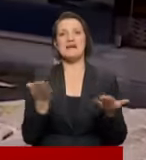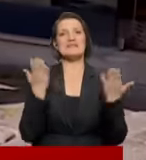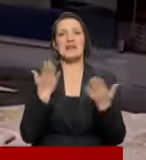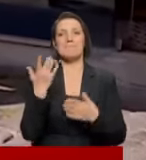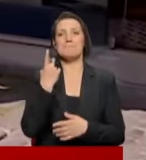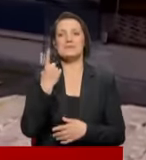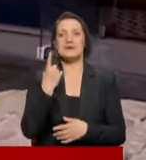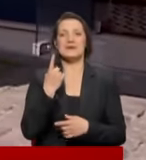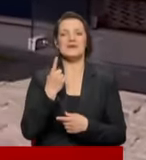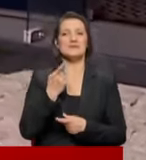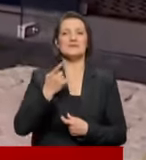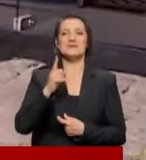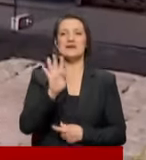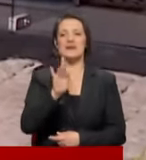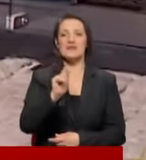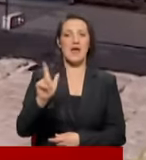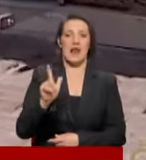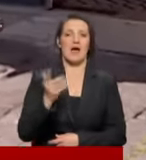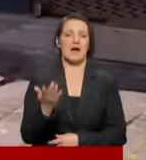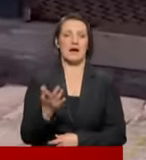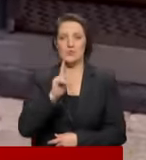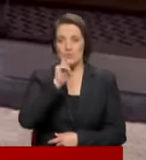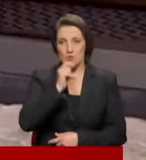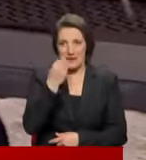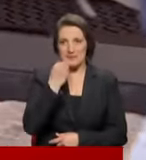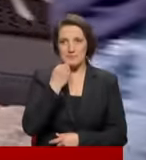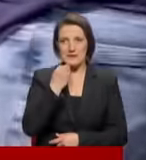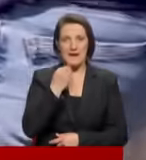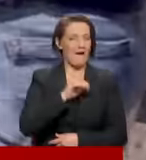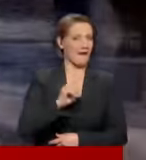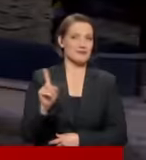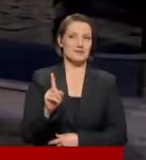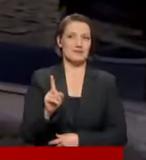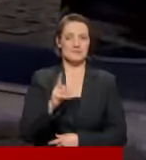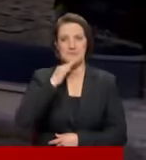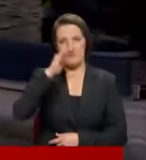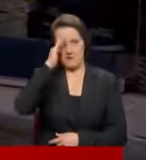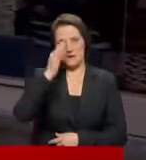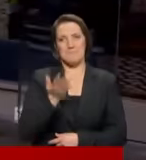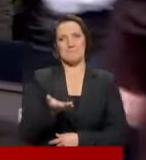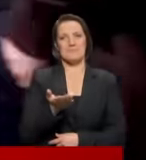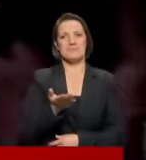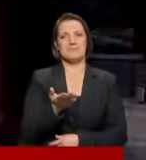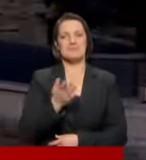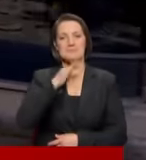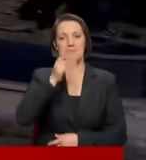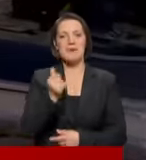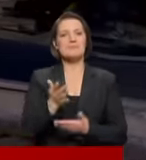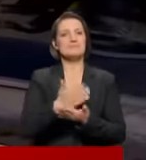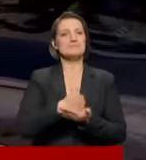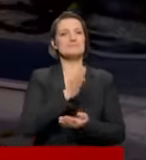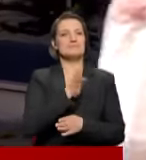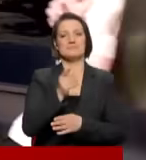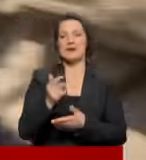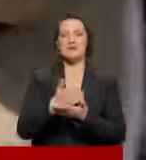bir tane çips almaya gittik, 40 TL çıktı. Dondurma yedin mi? Hayır. Bayrama çıktık. En azından harçlık